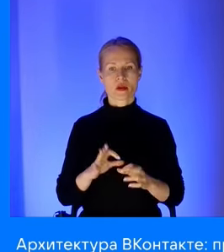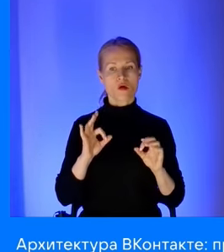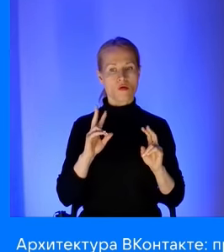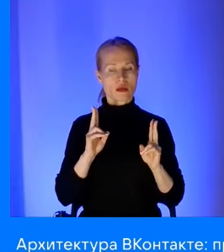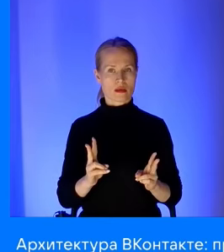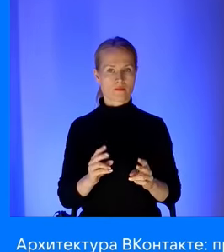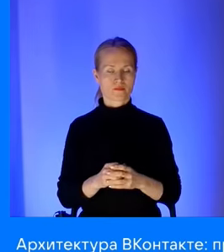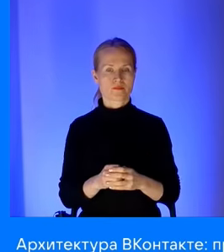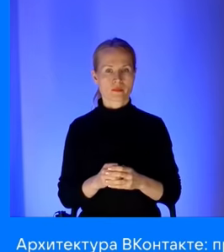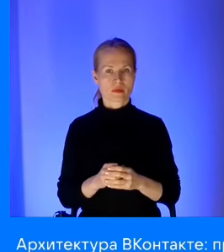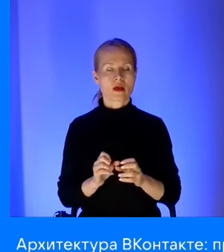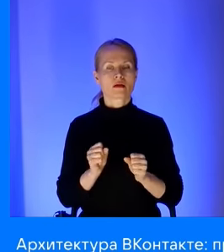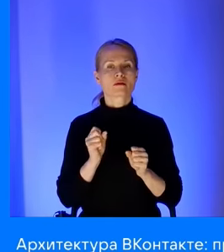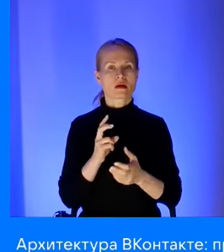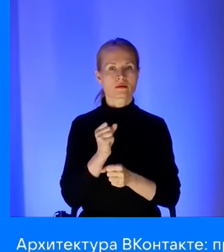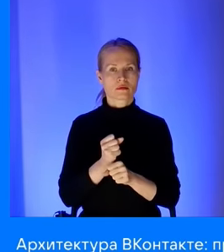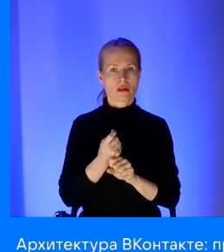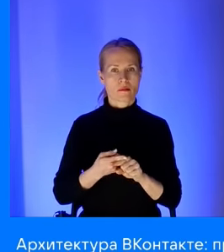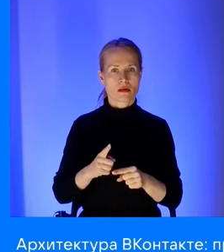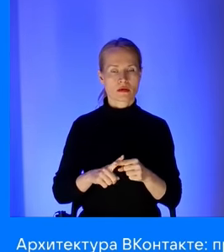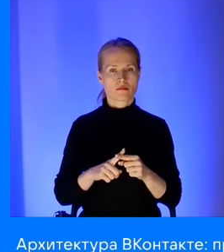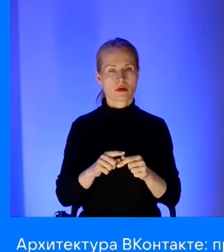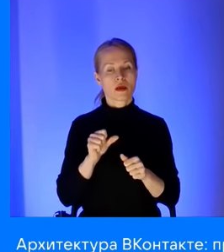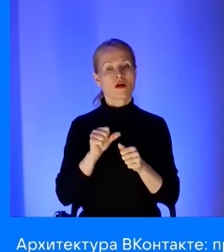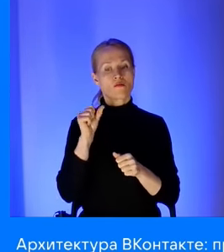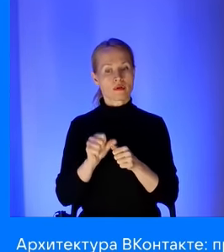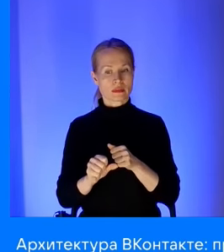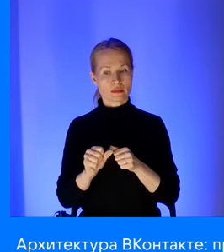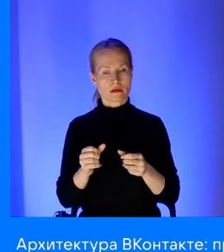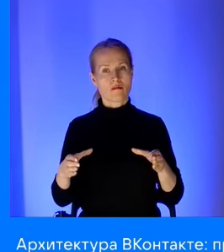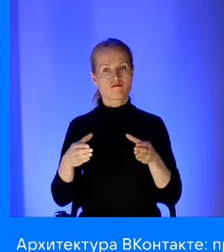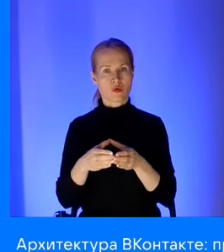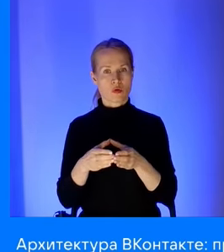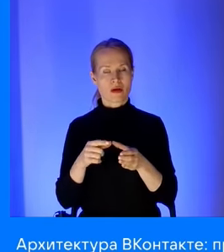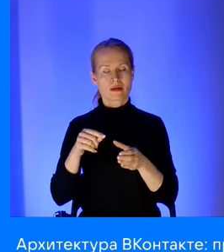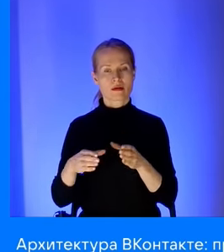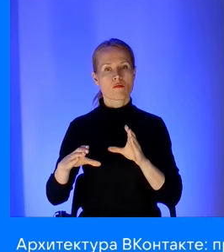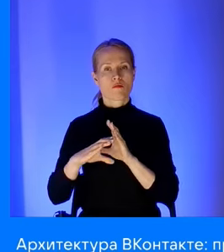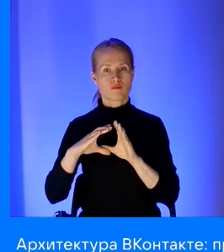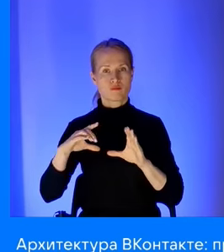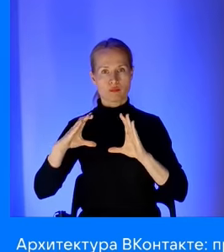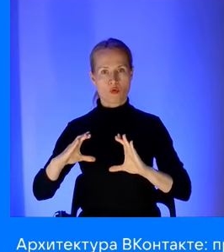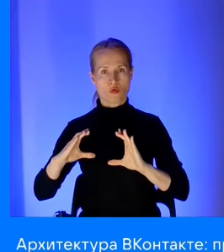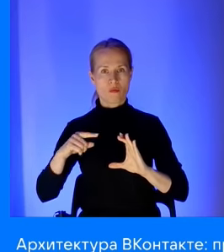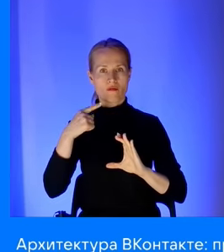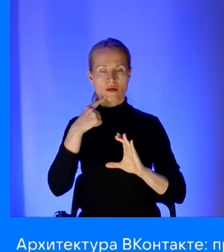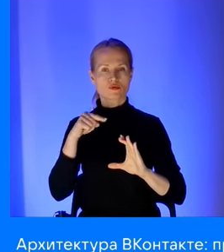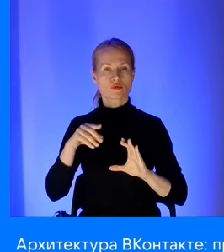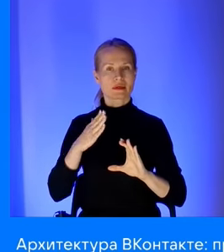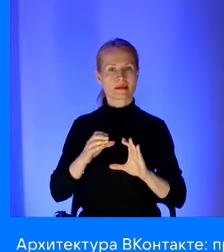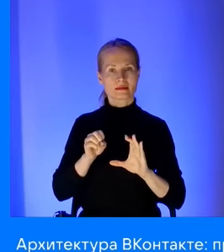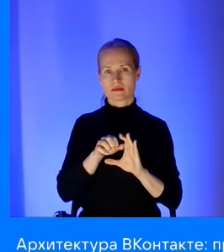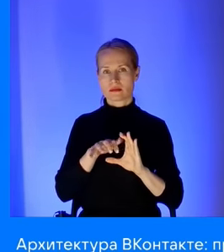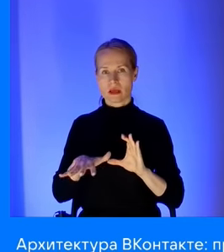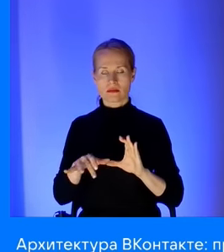Окей как мы тестировали мы выделили консенсус как отдельный блок далее к этому блоку что есть сеть